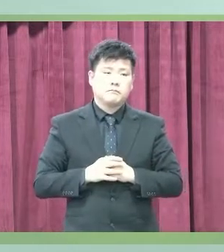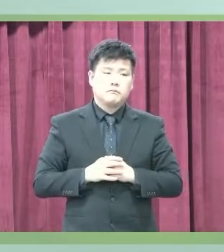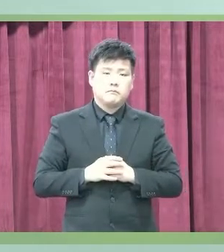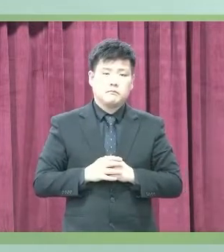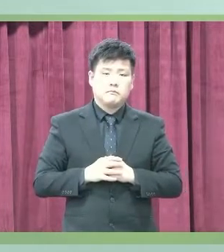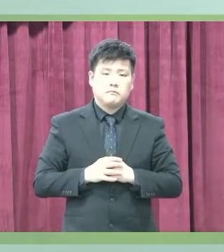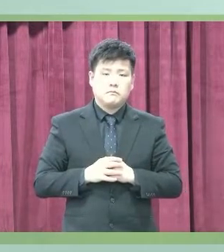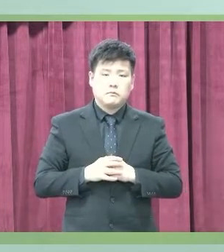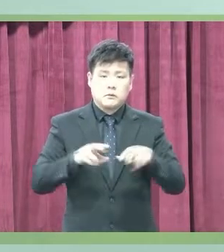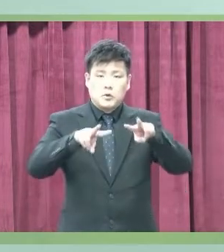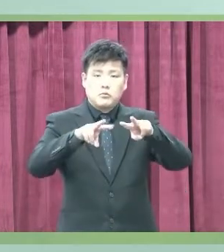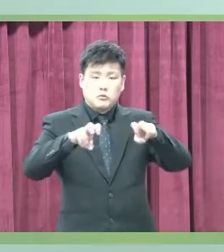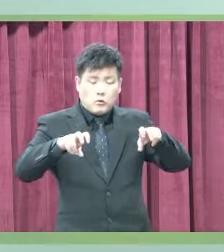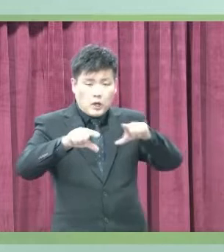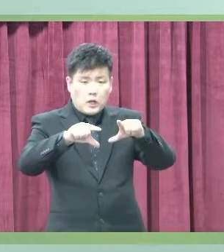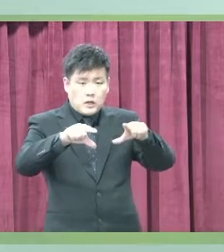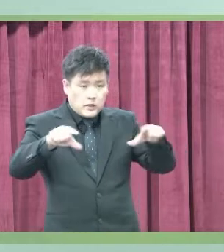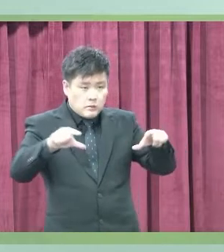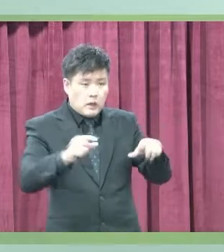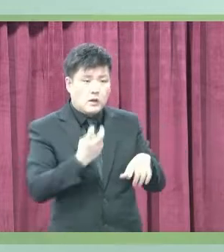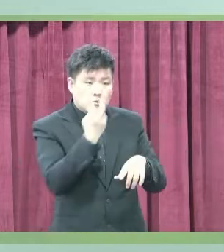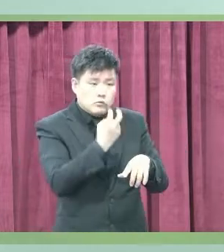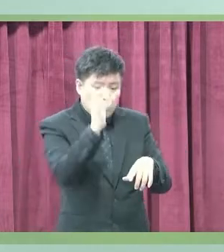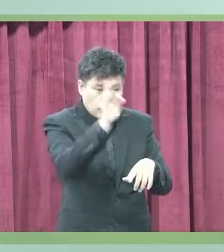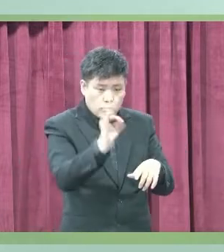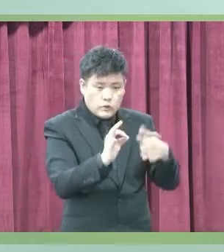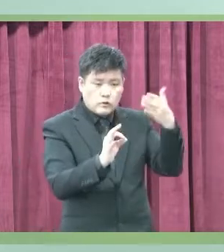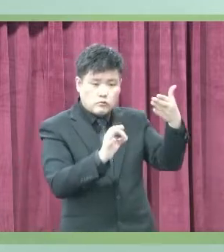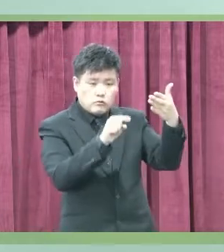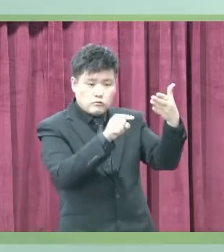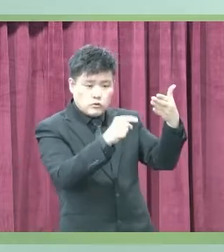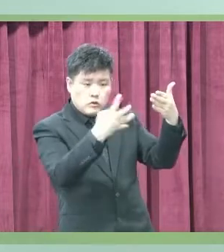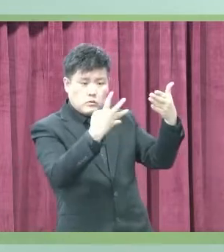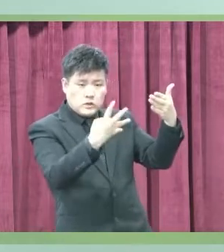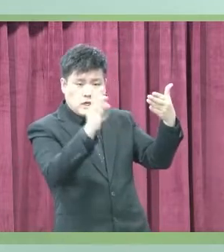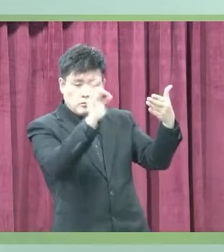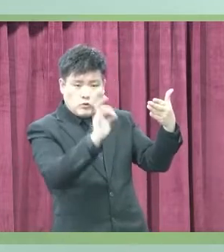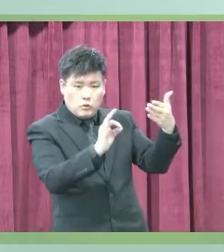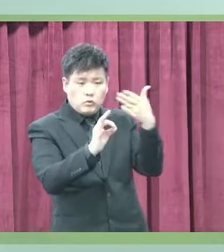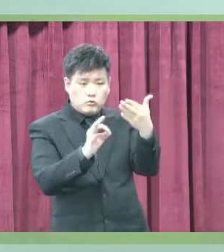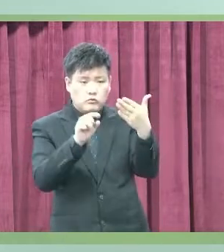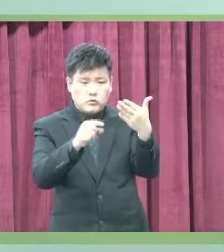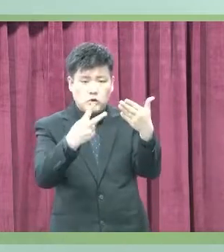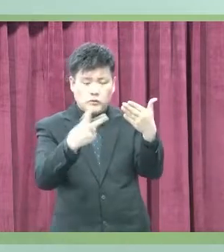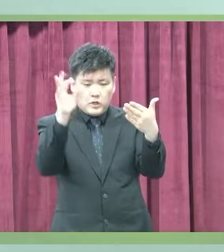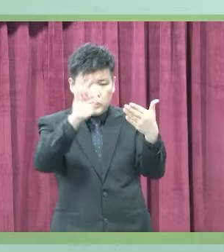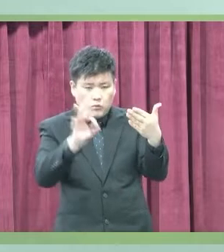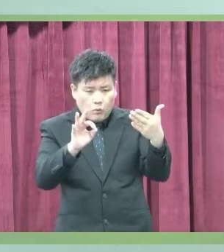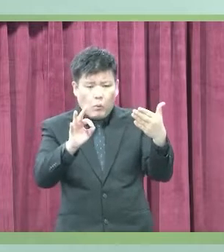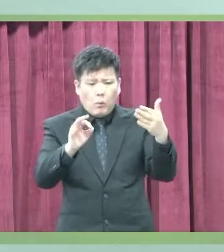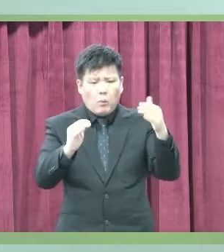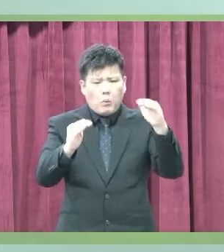검진은 앞서 분석한 일반 수검률이 각각 9.4%포인트, 9.2%포인트의 격차를